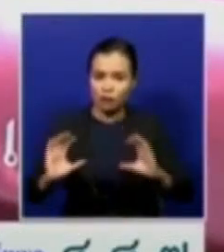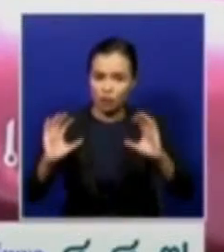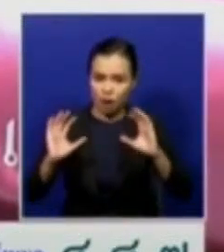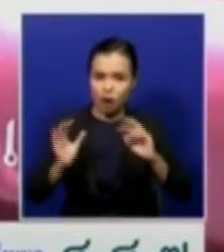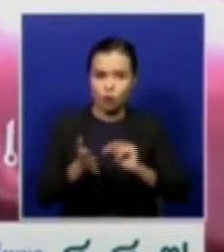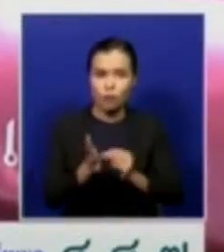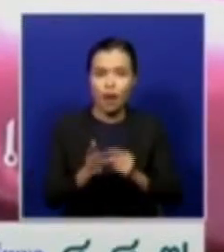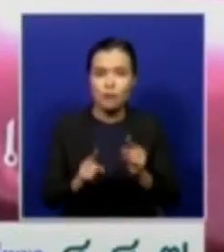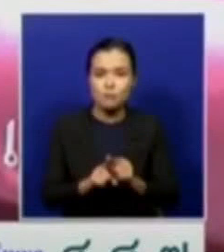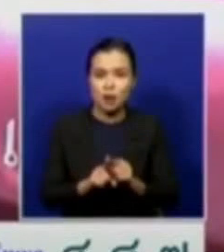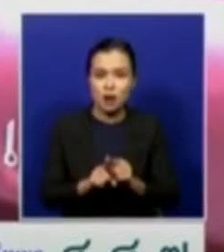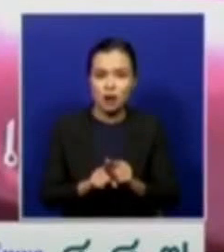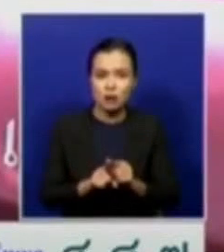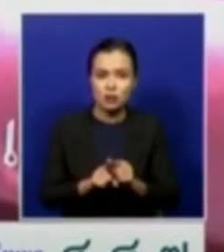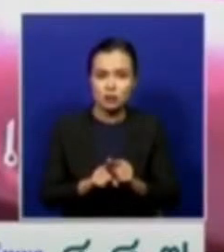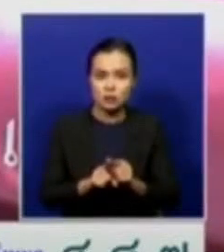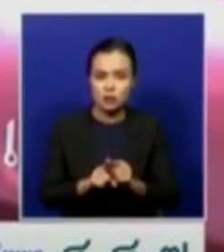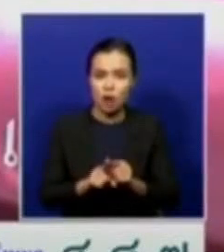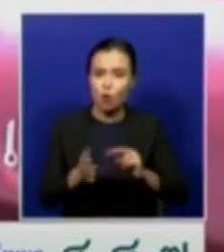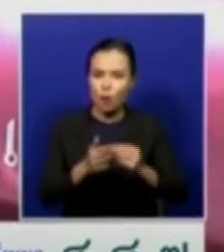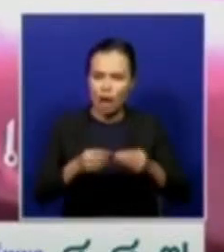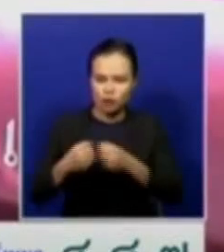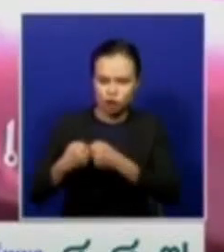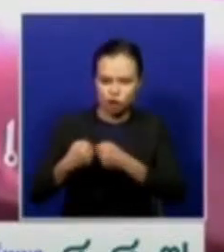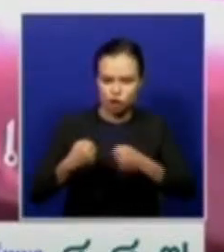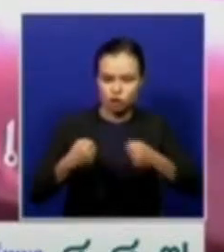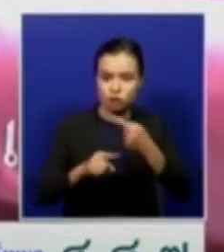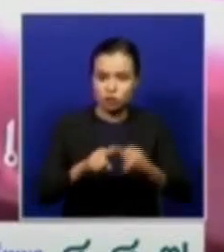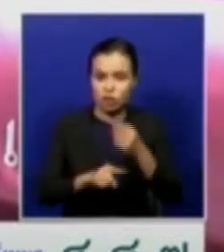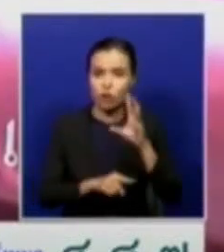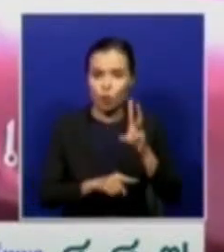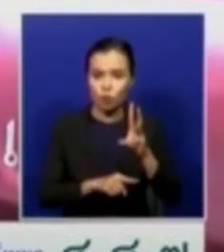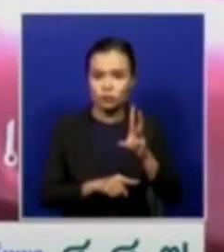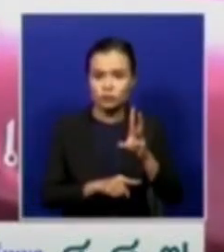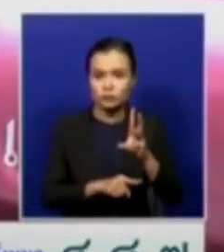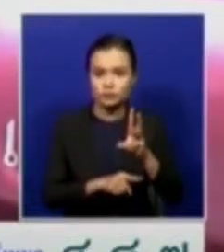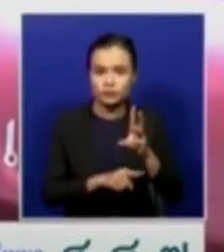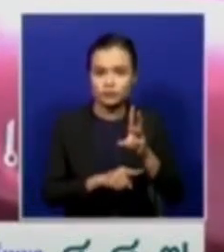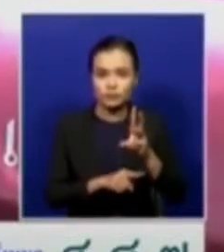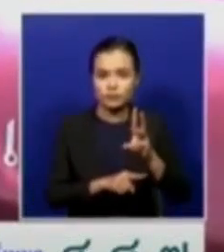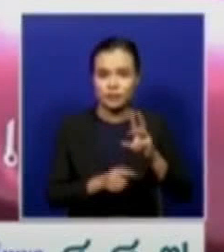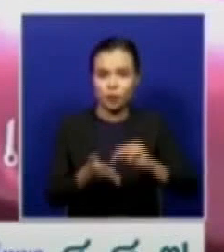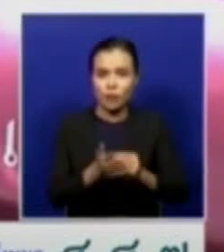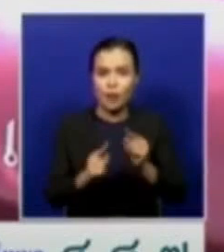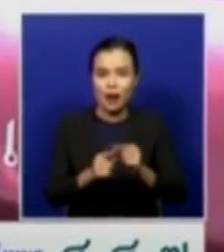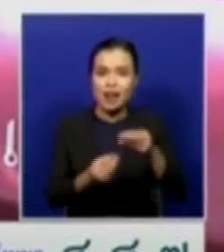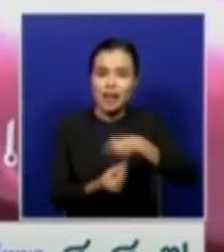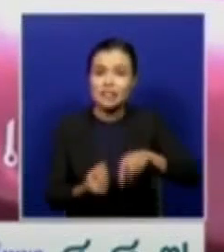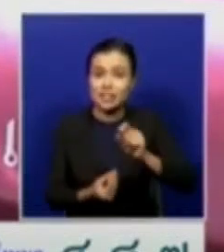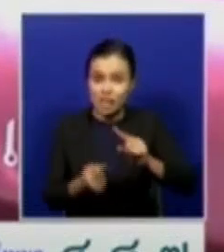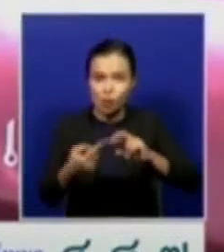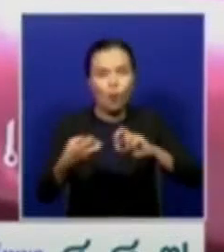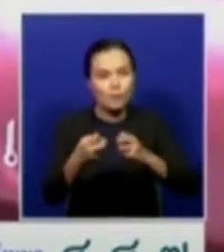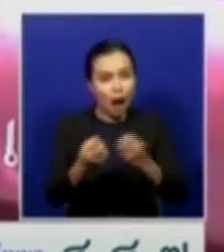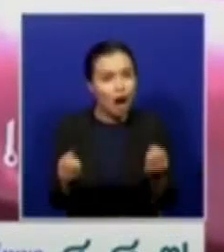ฉบับนี้ต่อไปแล้วยืดไปถึงเดือนสิ้นเดือนมิถุนายนซึ่งมันจะทำให้เศรษฐกิจที่มันเสียหายยับเ